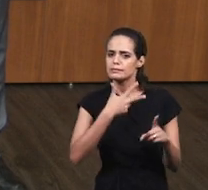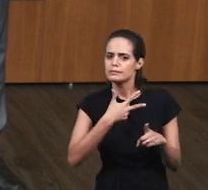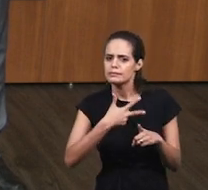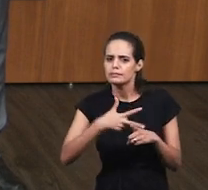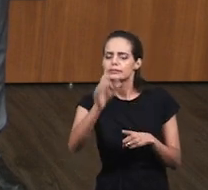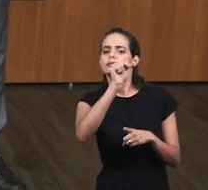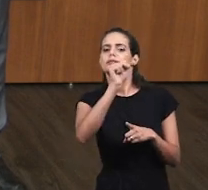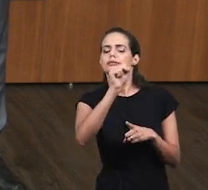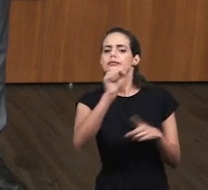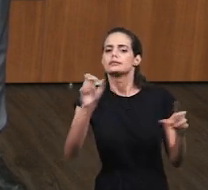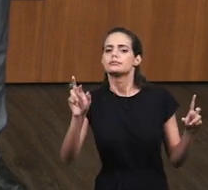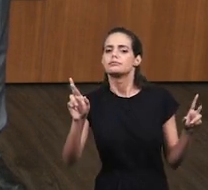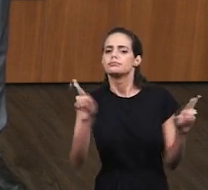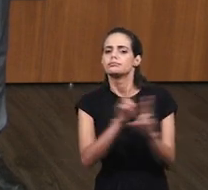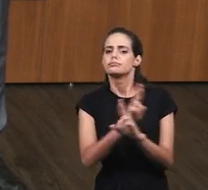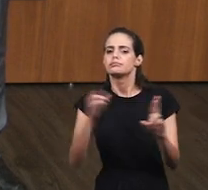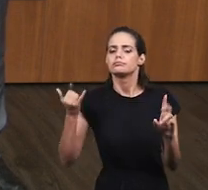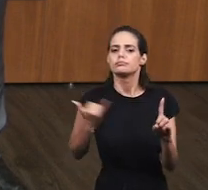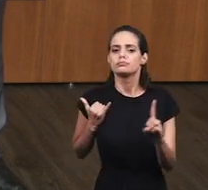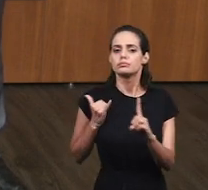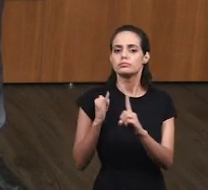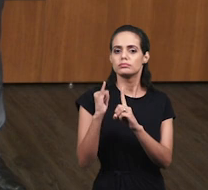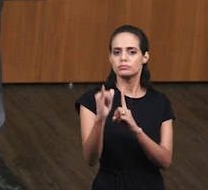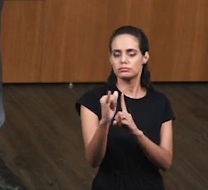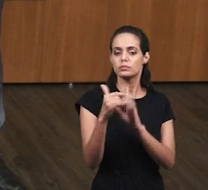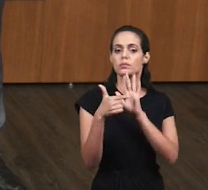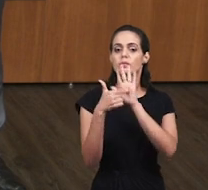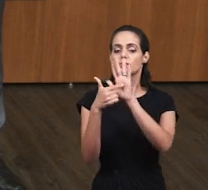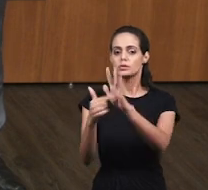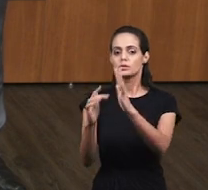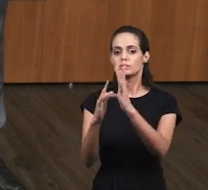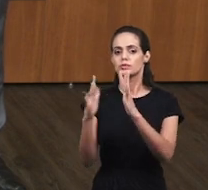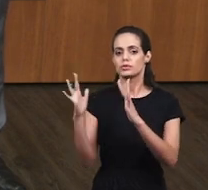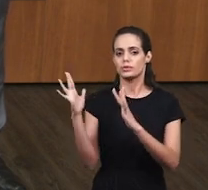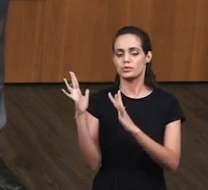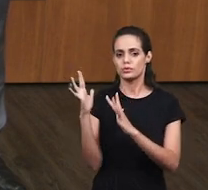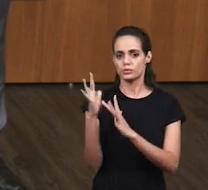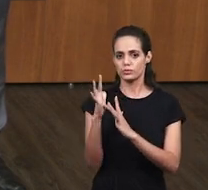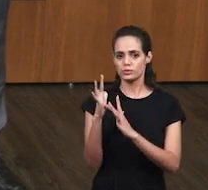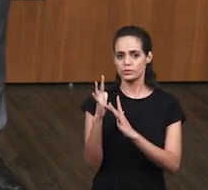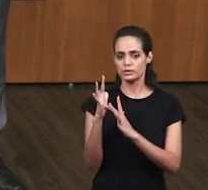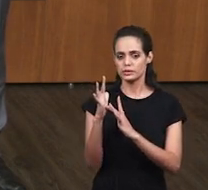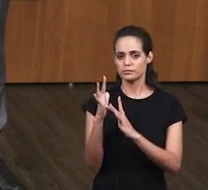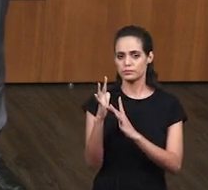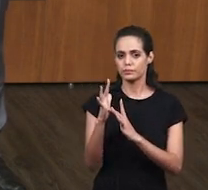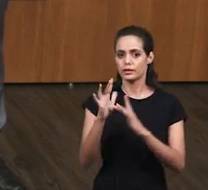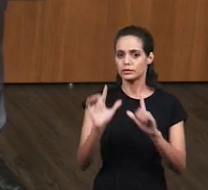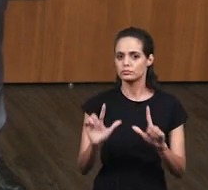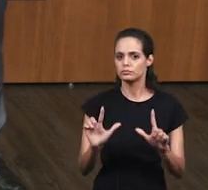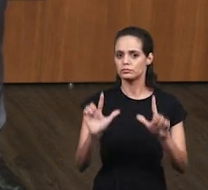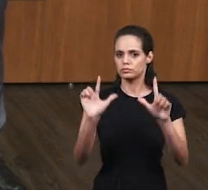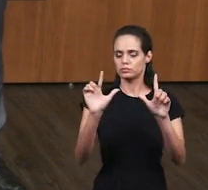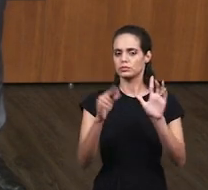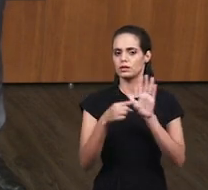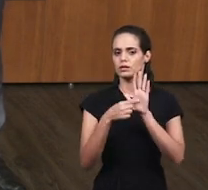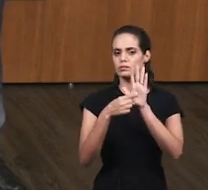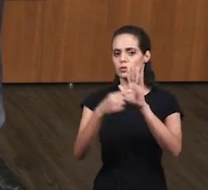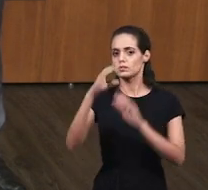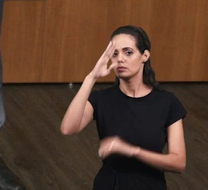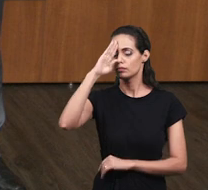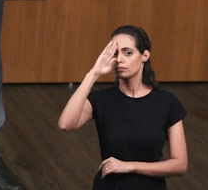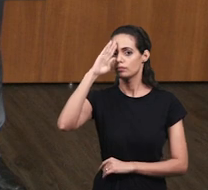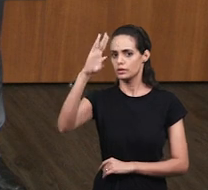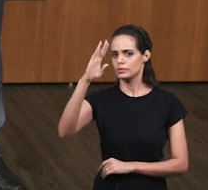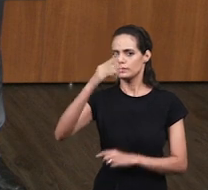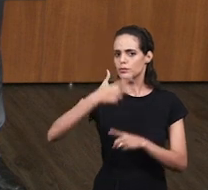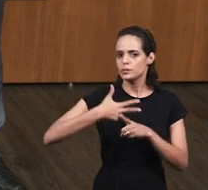au Seigneur Jésus. Et mettez en évidence aussi sa grande conquête